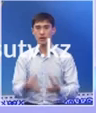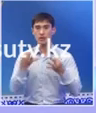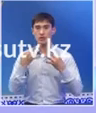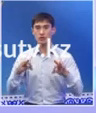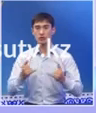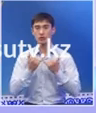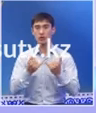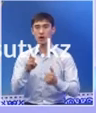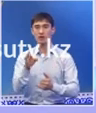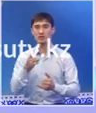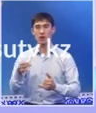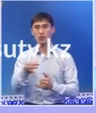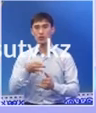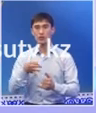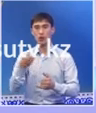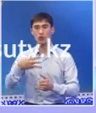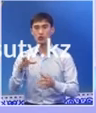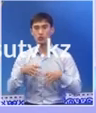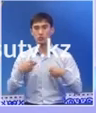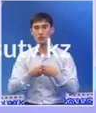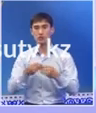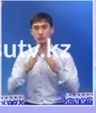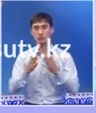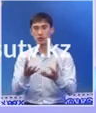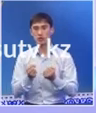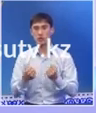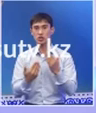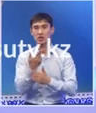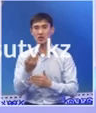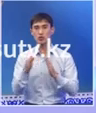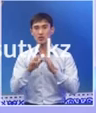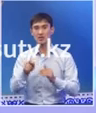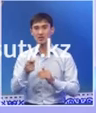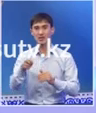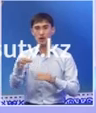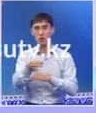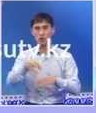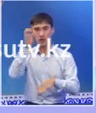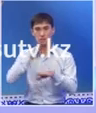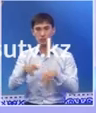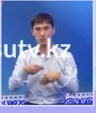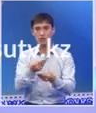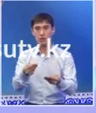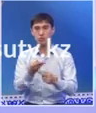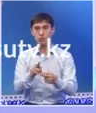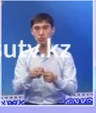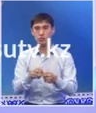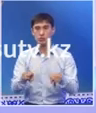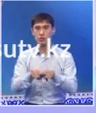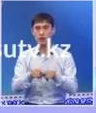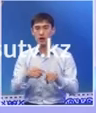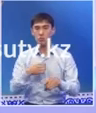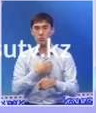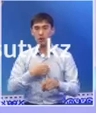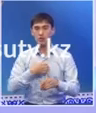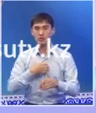Тәуелсіздік тартуы Қарасай ауданында 30 отбасы баспаналы болды. Жаңа үй кілттерін аудан әкімі тапсырды. Бұл күні сондай-ақ бірқатар әлеуметтік маңызы